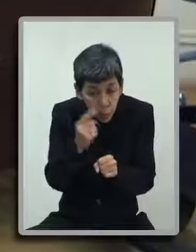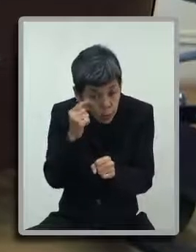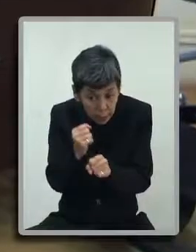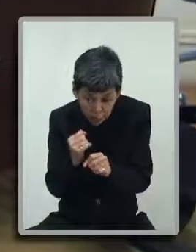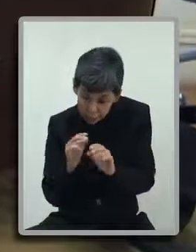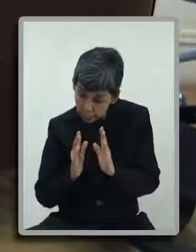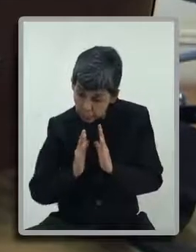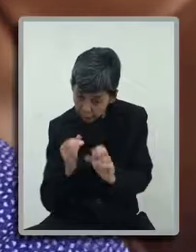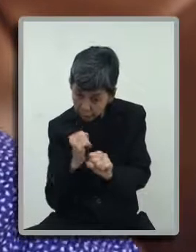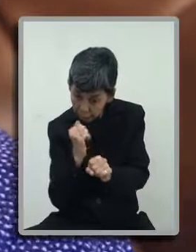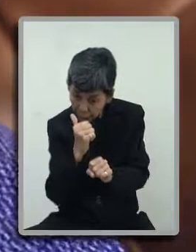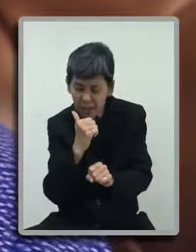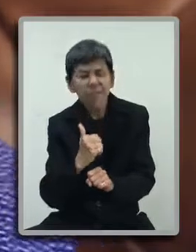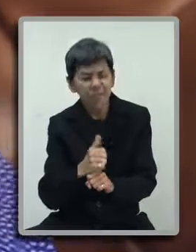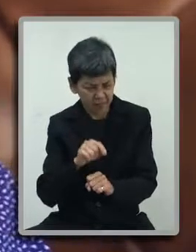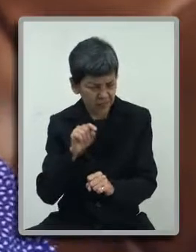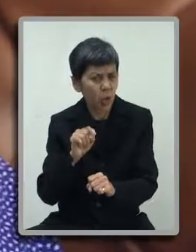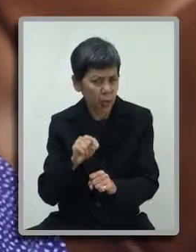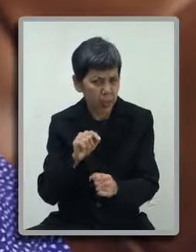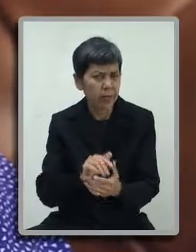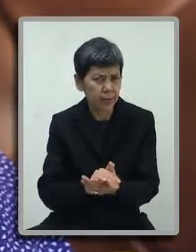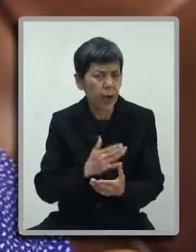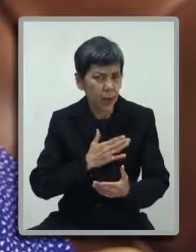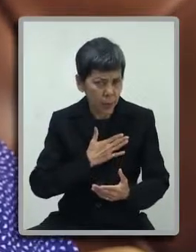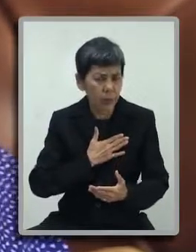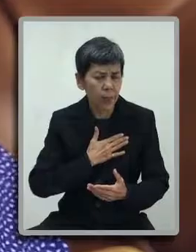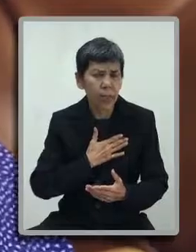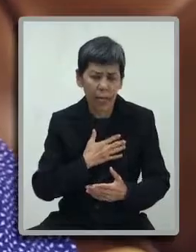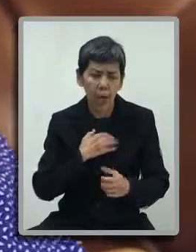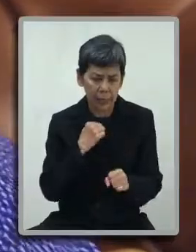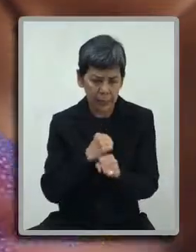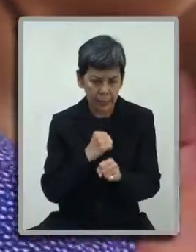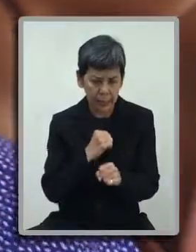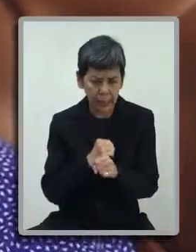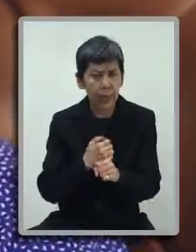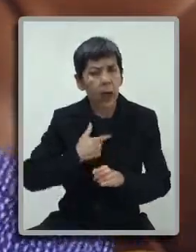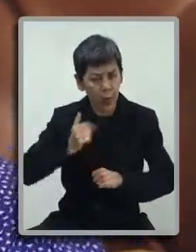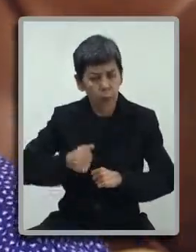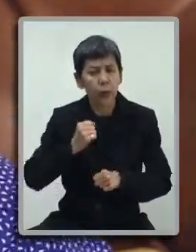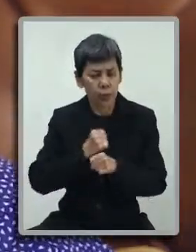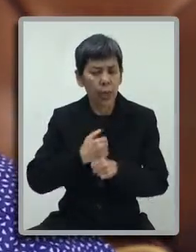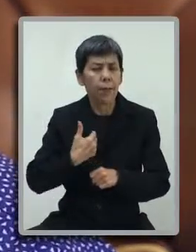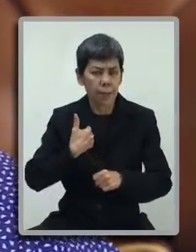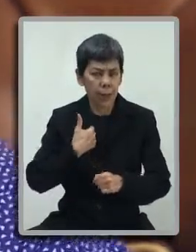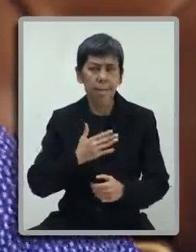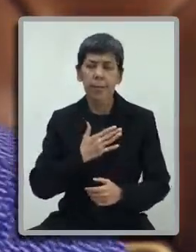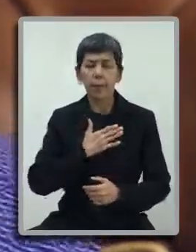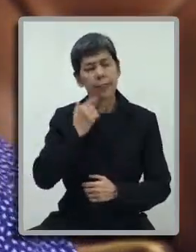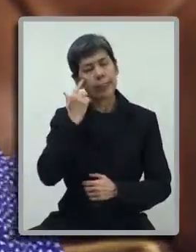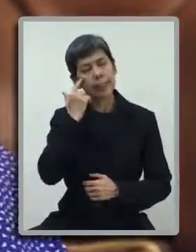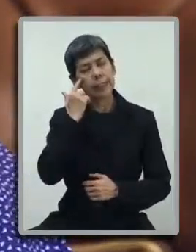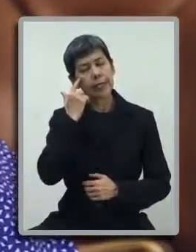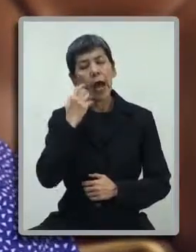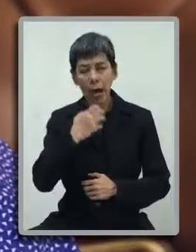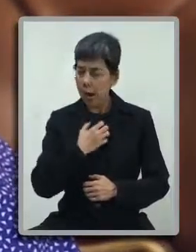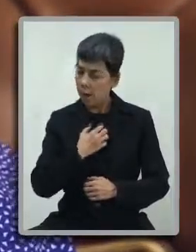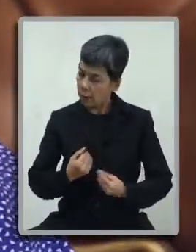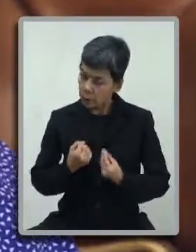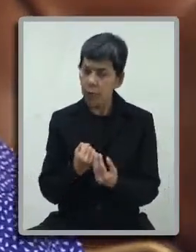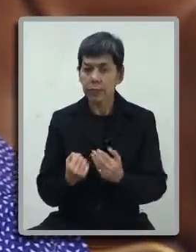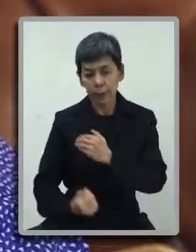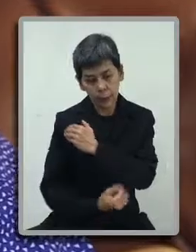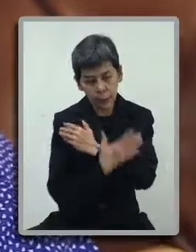าตกปลาได้ไหมเรื่องนี้มันเป็นเรื่องที่ผมได้ทำธุรกิจเมนหลักของผมอยู่ผมก็เลยอยากจะ